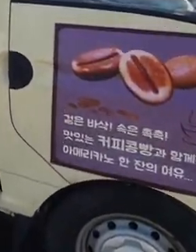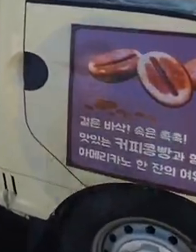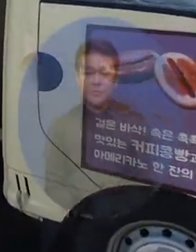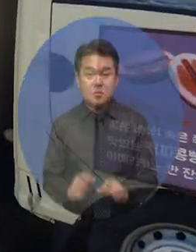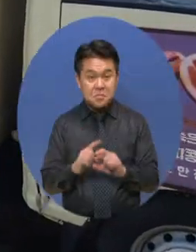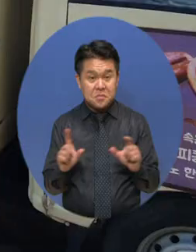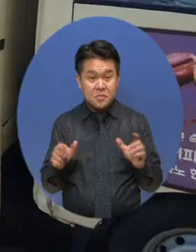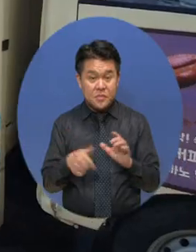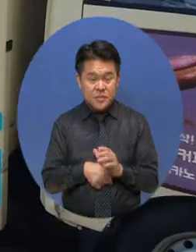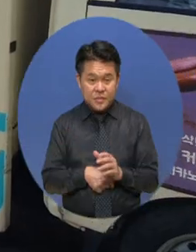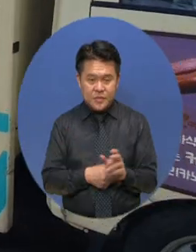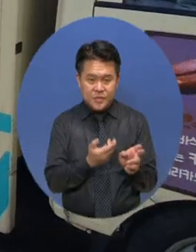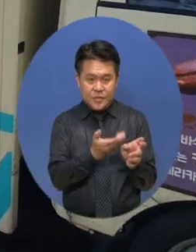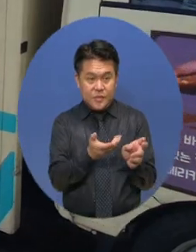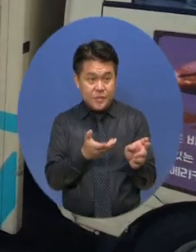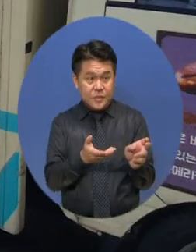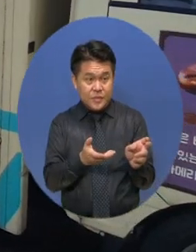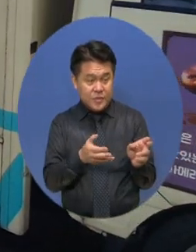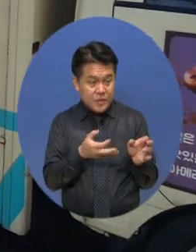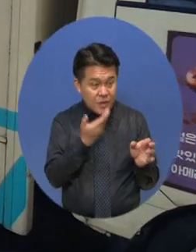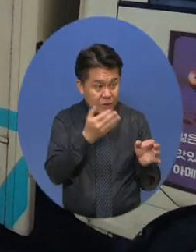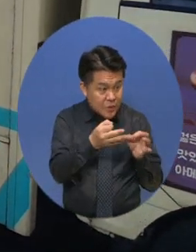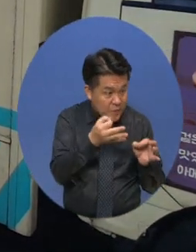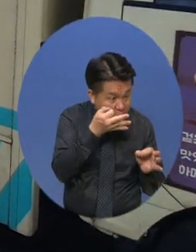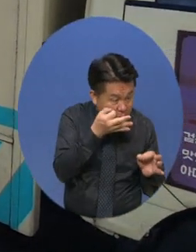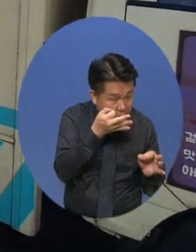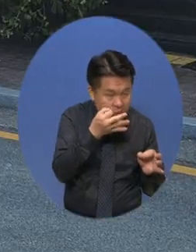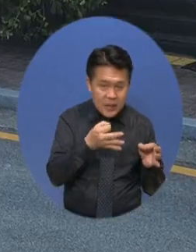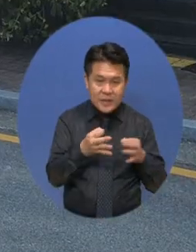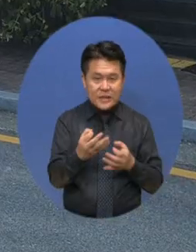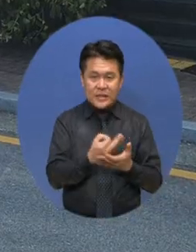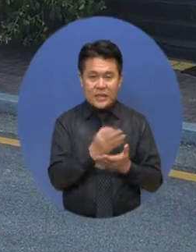평일에는 푸드트럭들도 영업을 하지 않고 있었습니다.